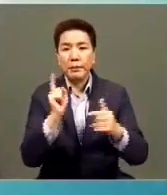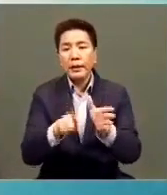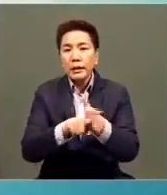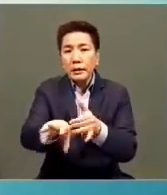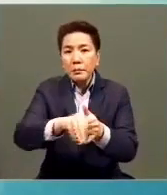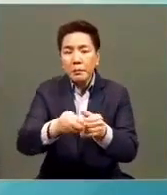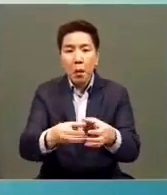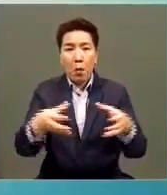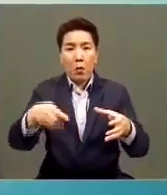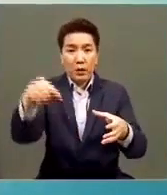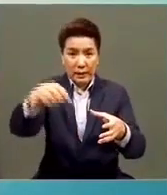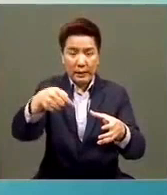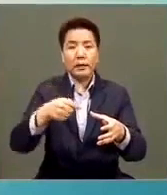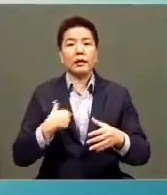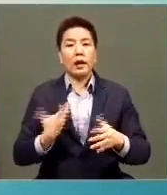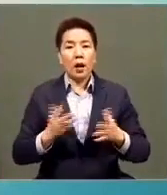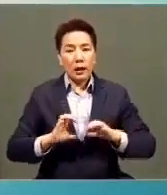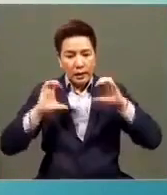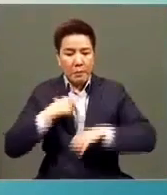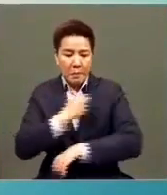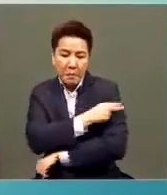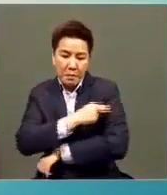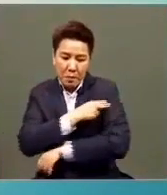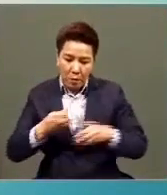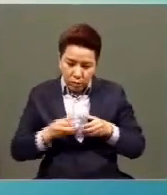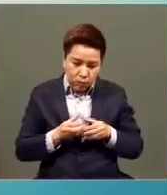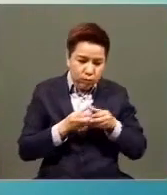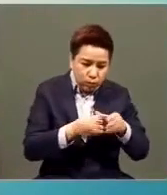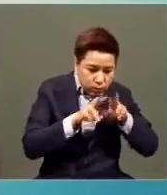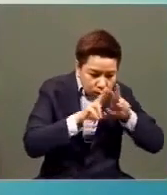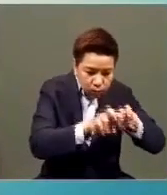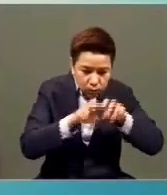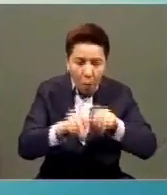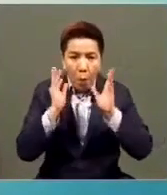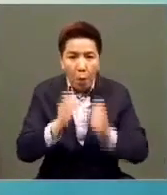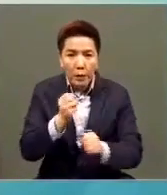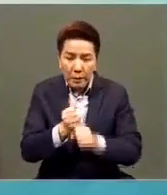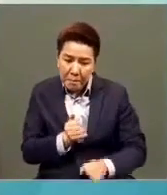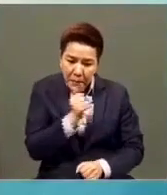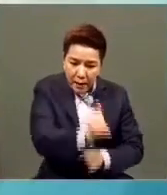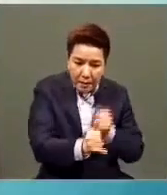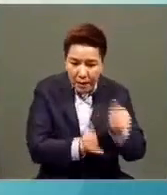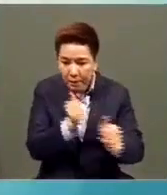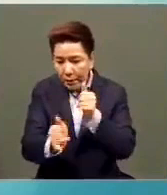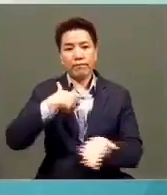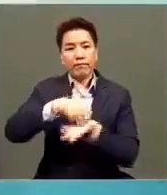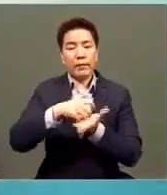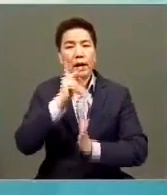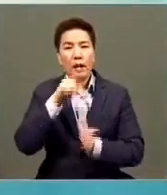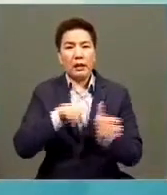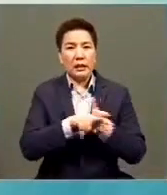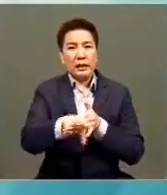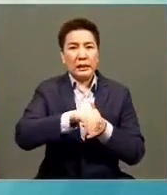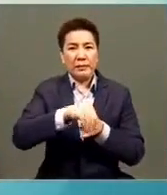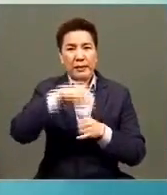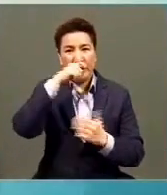ขที่ส่วนใหญ่เกิดจากการค้นหาเชิงรุกเป็นบุคลากรที่พยายามทำงานกันอย่างหนักนะคะไม่ว่าจะเป็นมีการติดเชื้อ